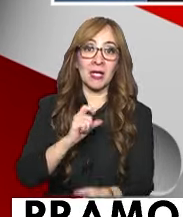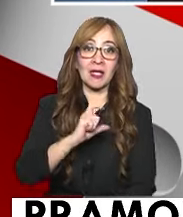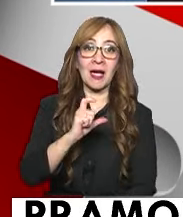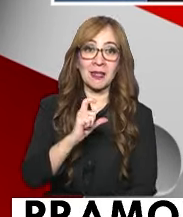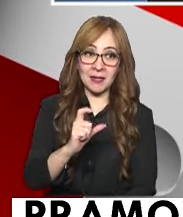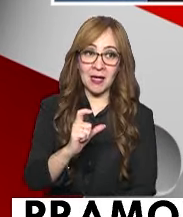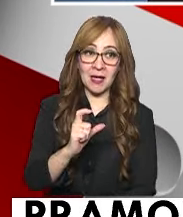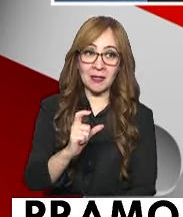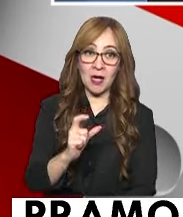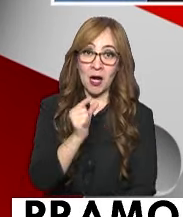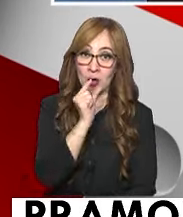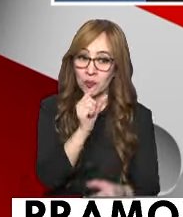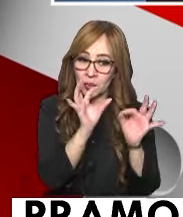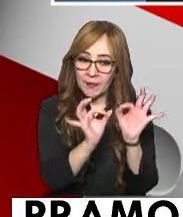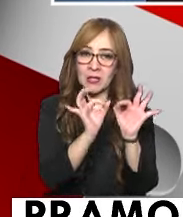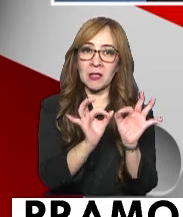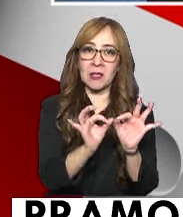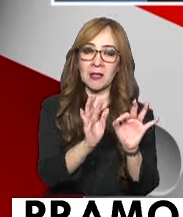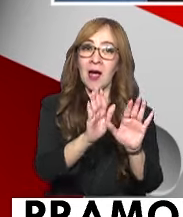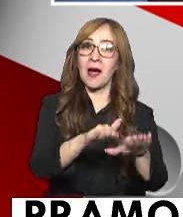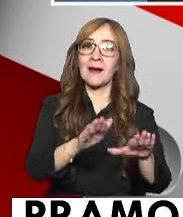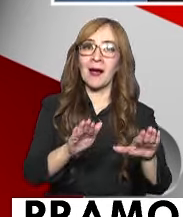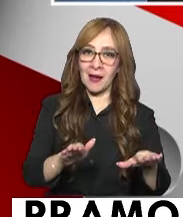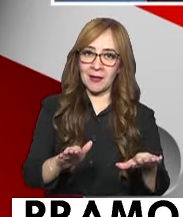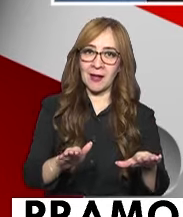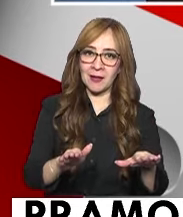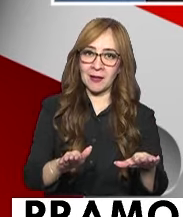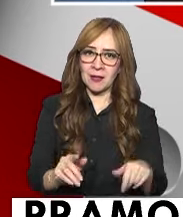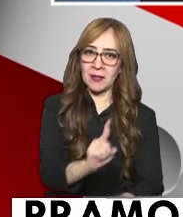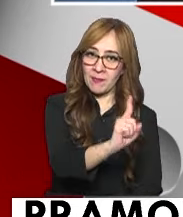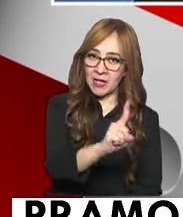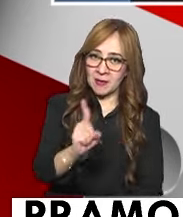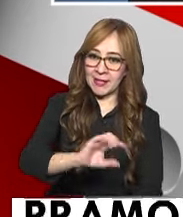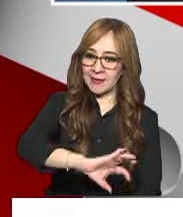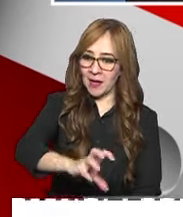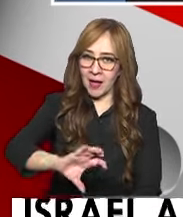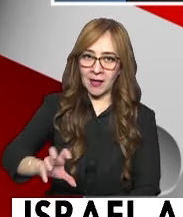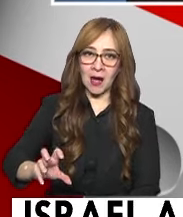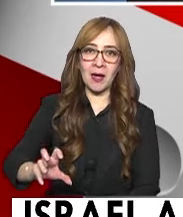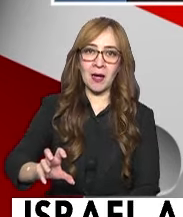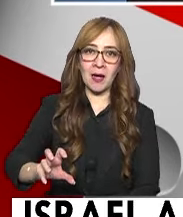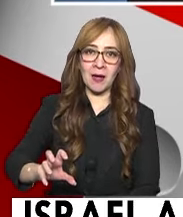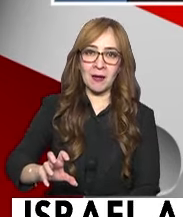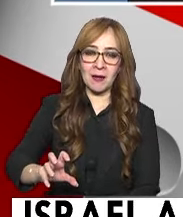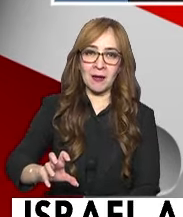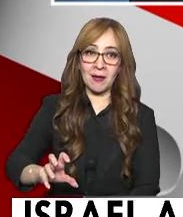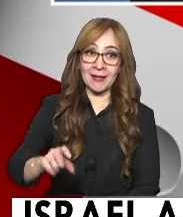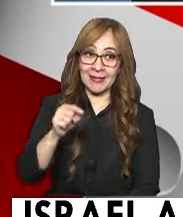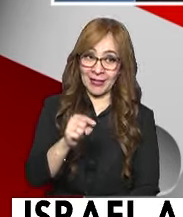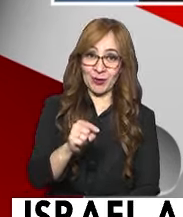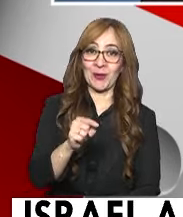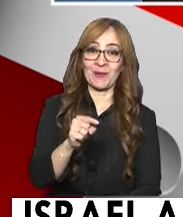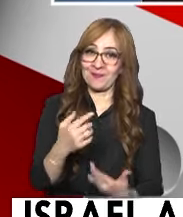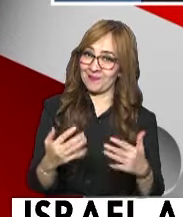untuk mendidik anak-anak sekolah yang ada di setiap daerah Jadi mungkin itu yang dapat saya